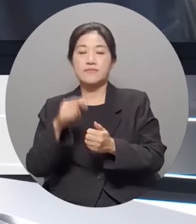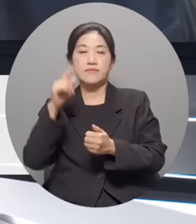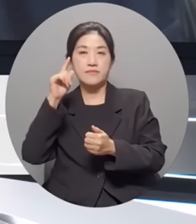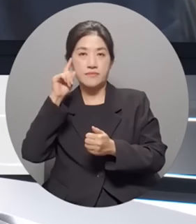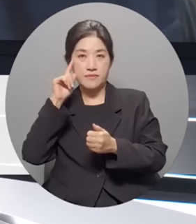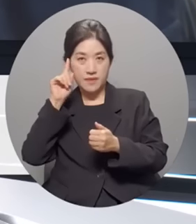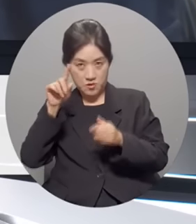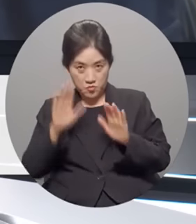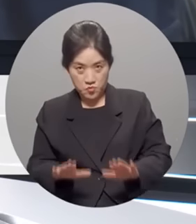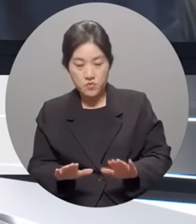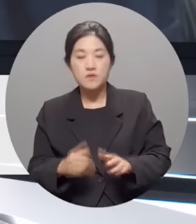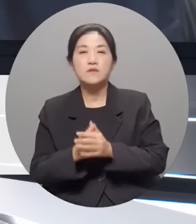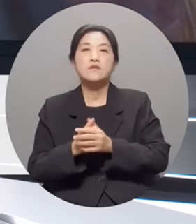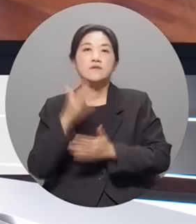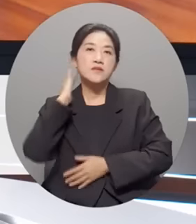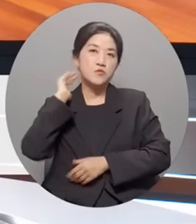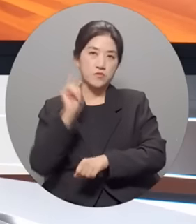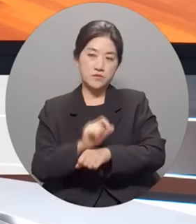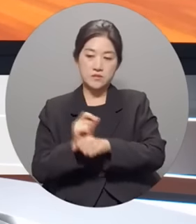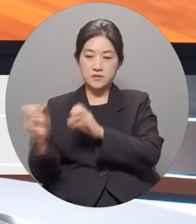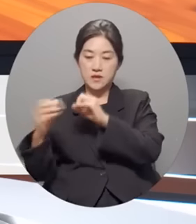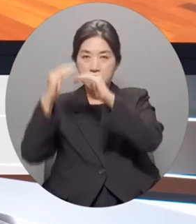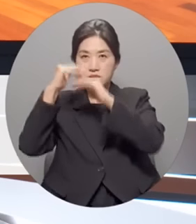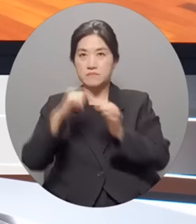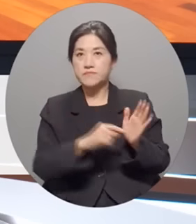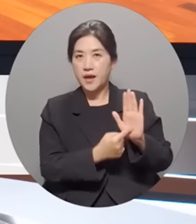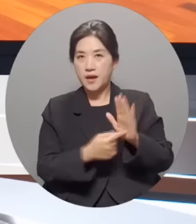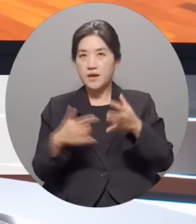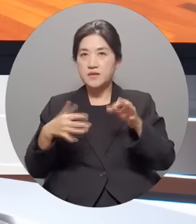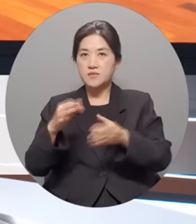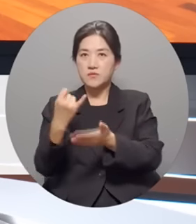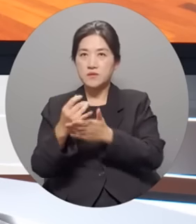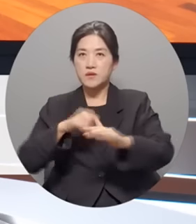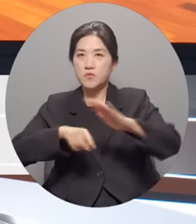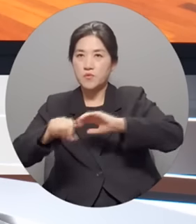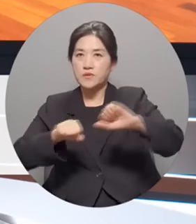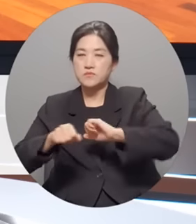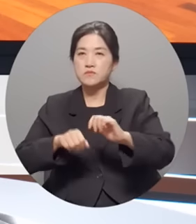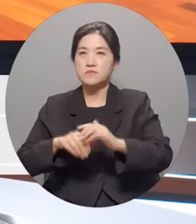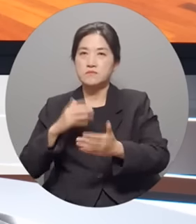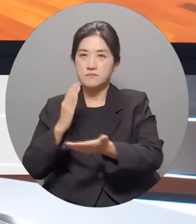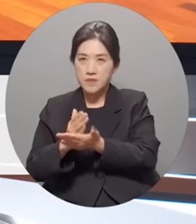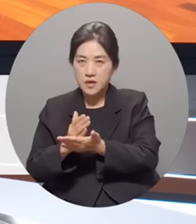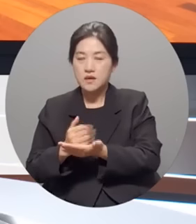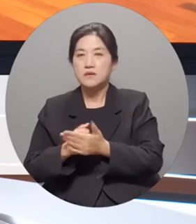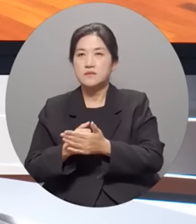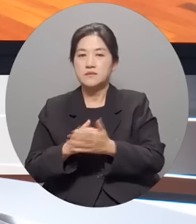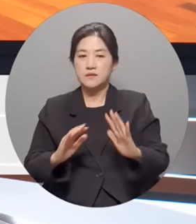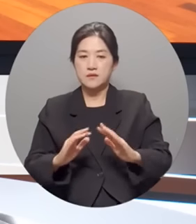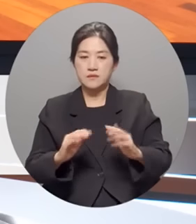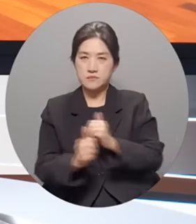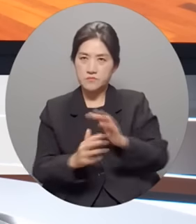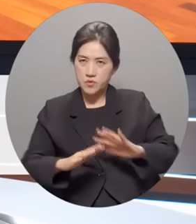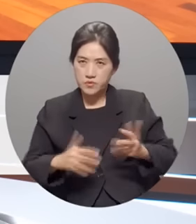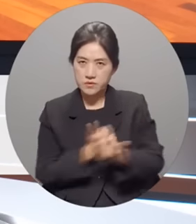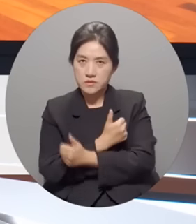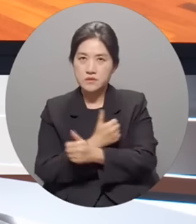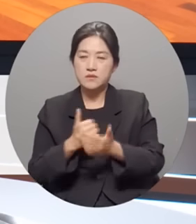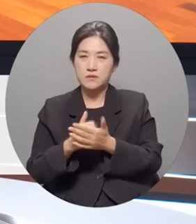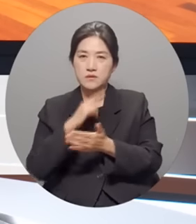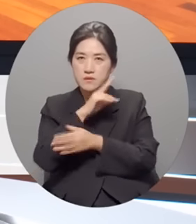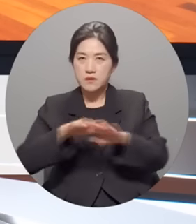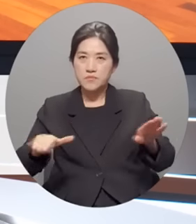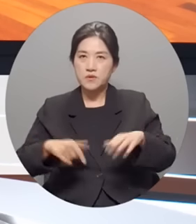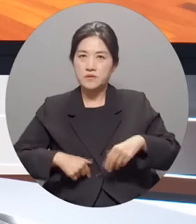공개했습니다 김건희 여사의 공개 활동 중단과 인적 쇄신 의혹 해명 협조 이렇게 세 가지 요구에 대한 윤